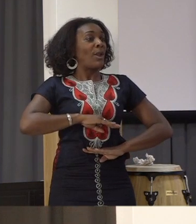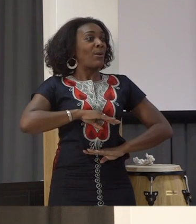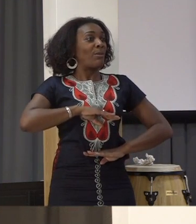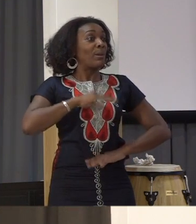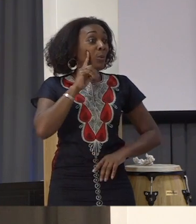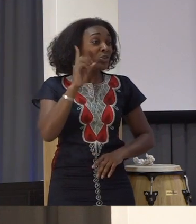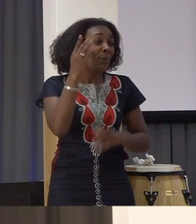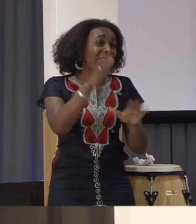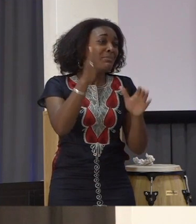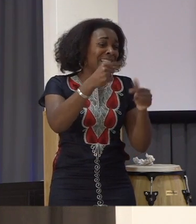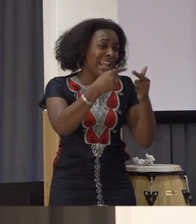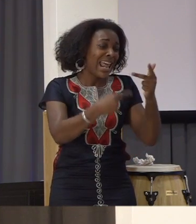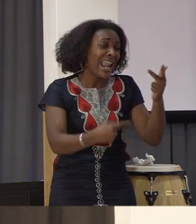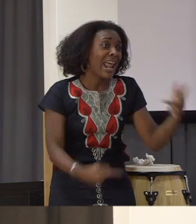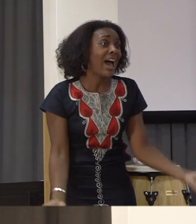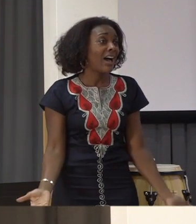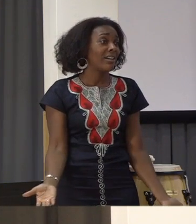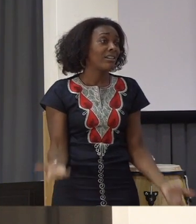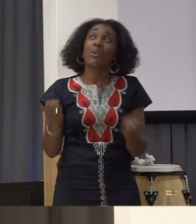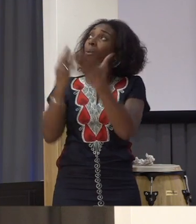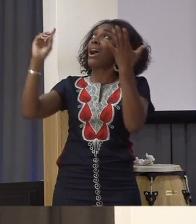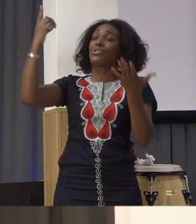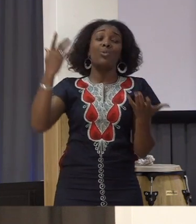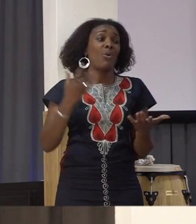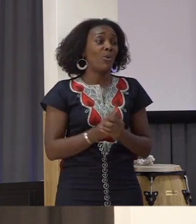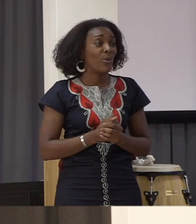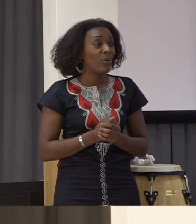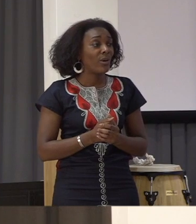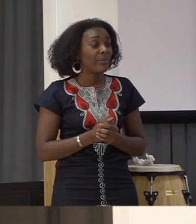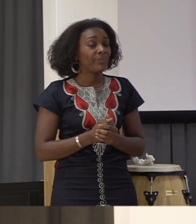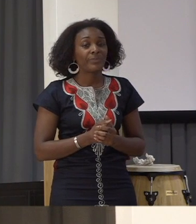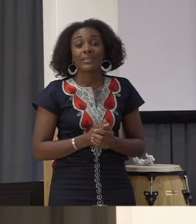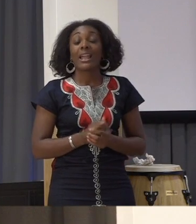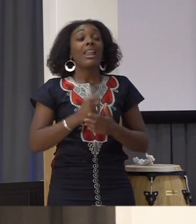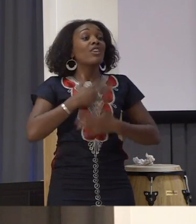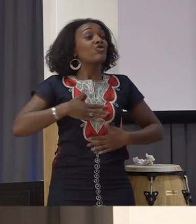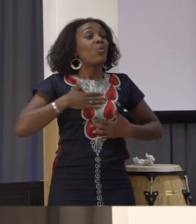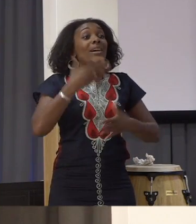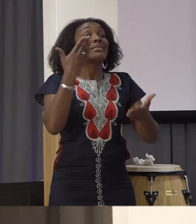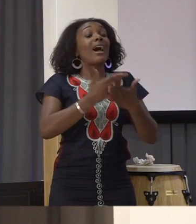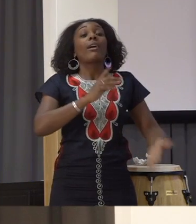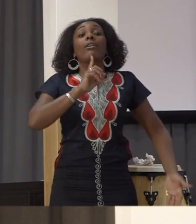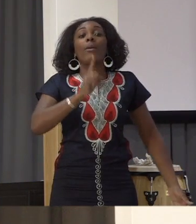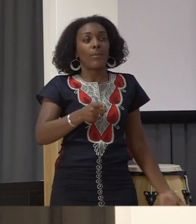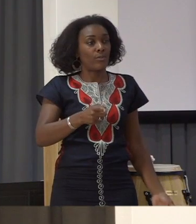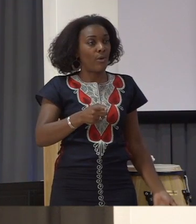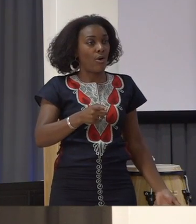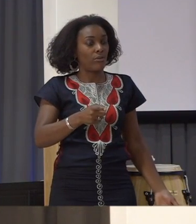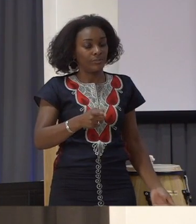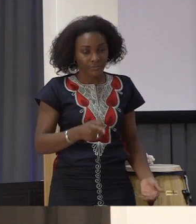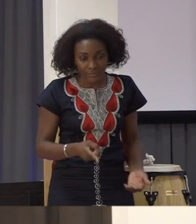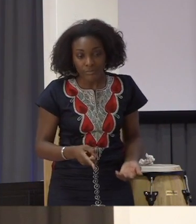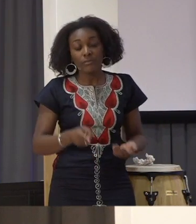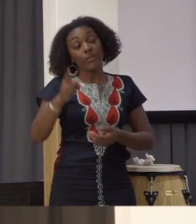Dieu t'a donnés. Gloire au Seigneur. Par rapport au fait que la joie est un commandement, il nous est dit